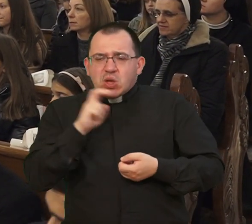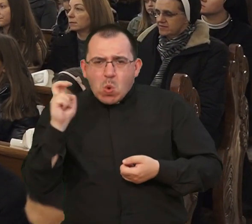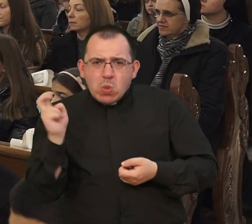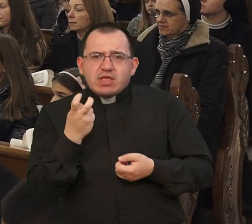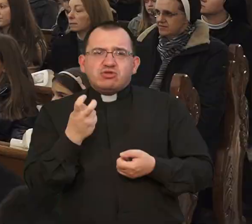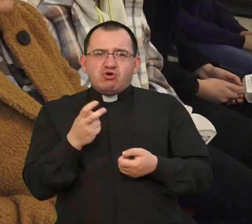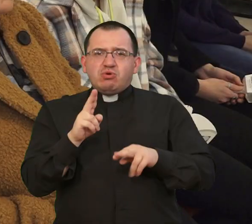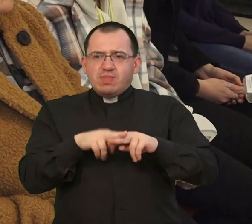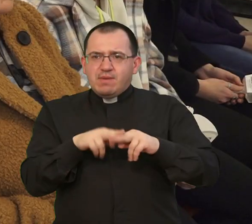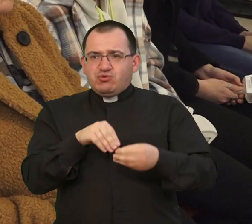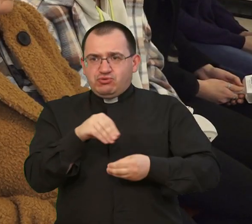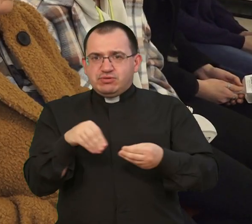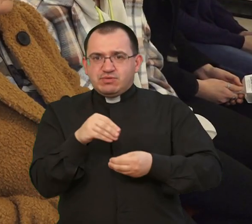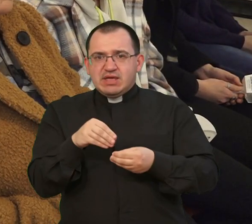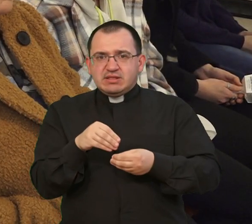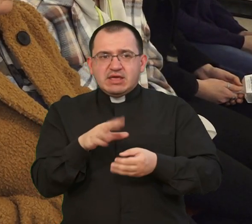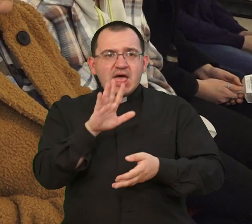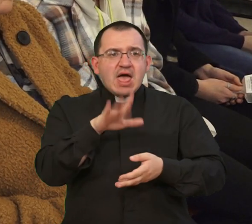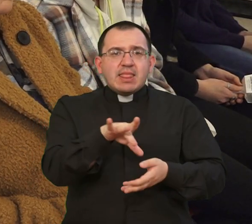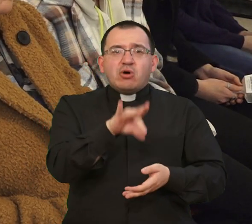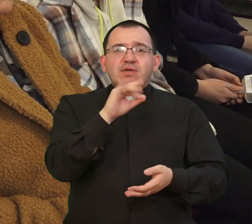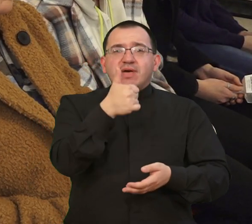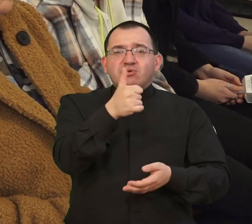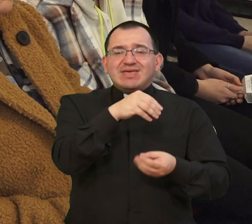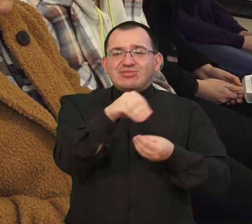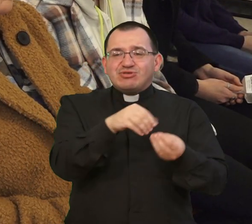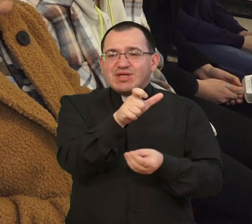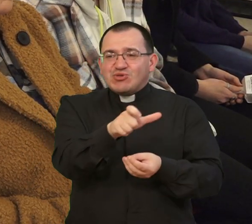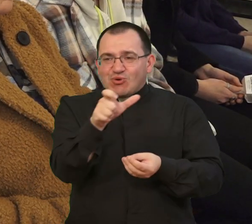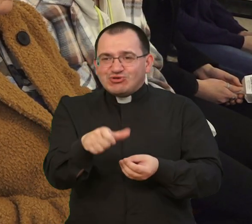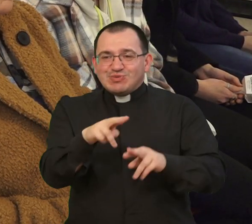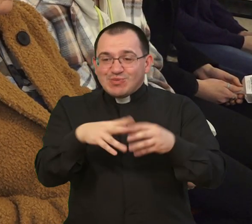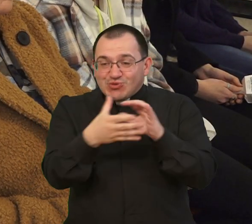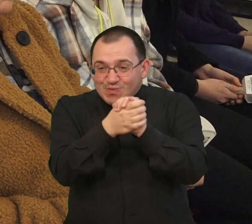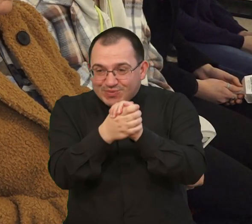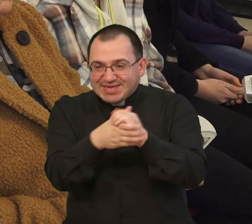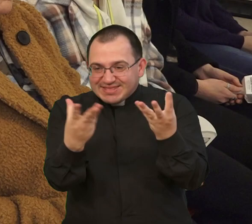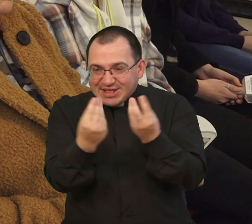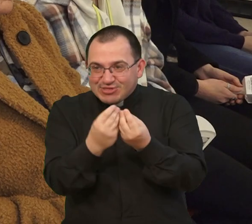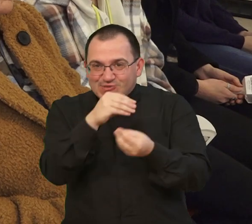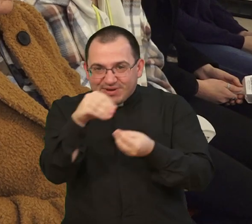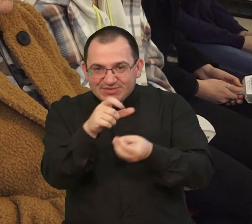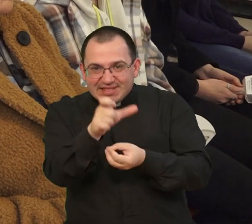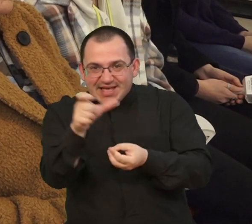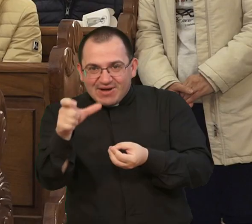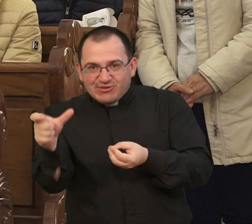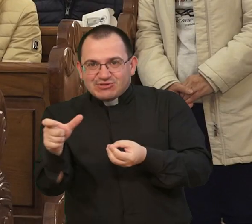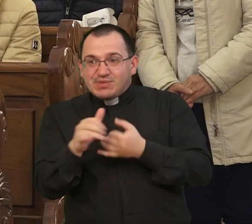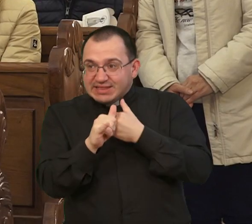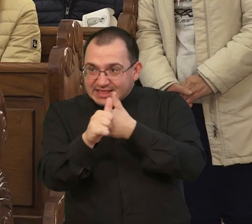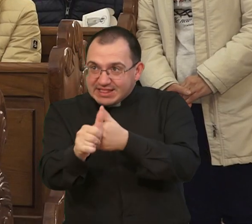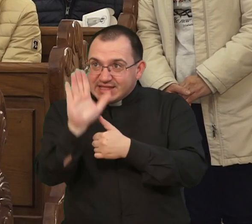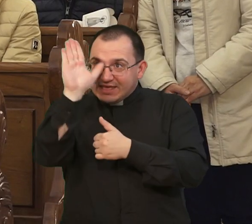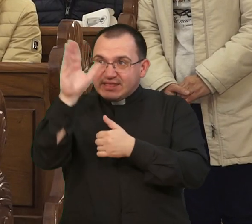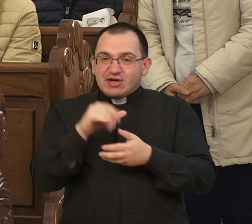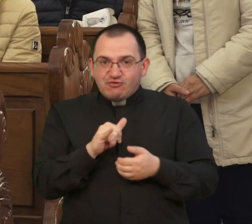na svetost, da izaberu jednog sveca, da prijateljuju s njime i nasljeduju njegov put. U homiliji